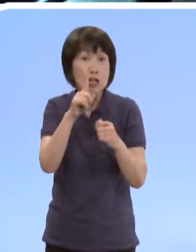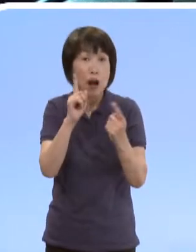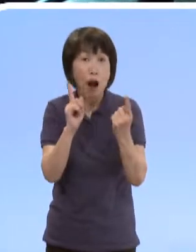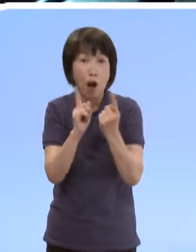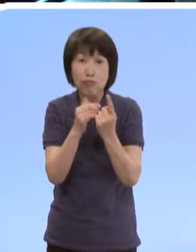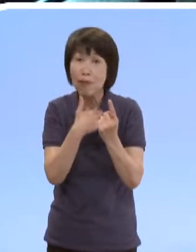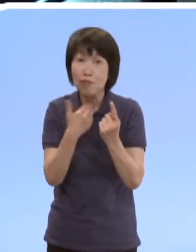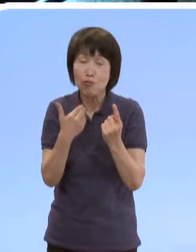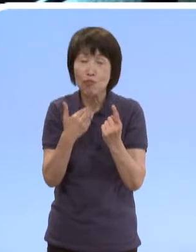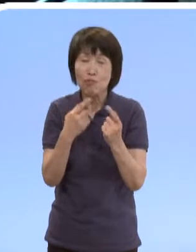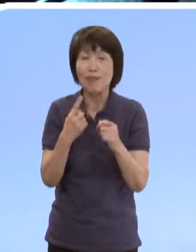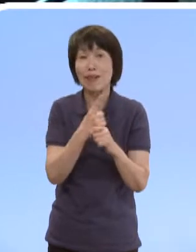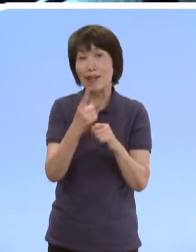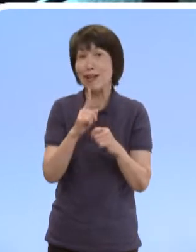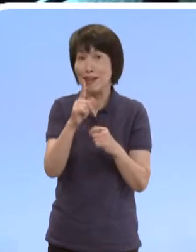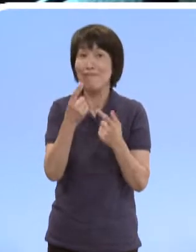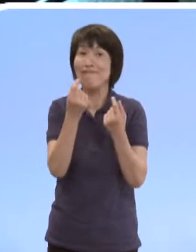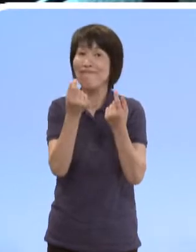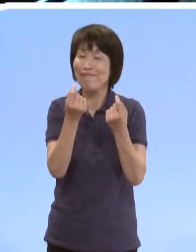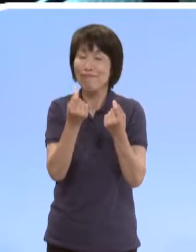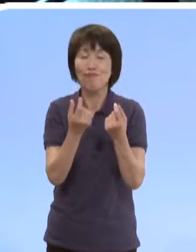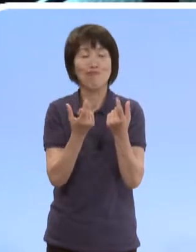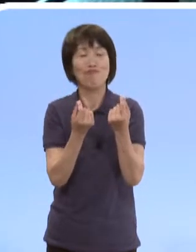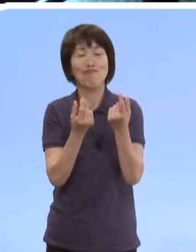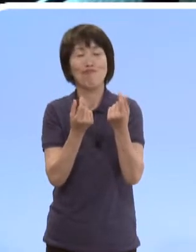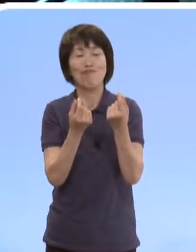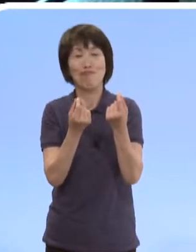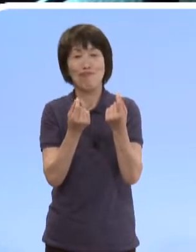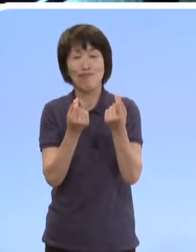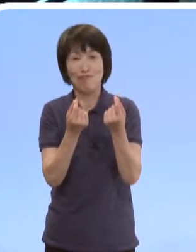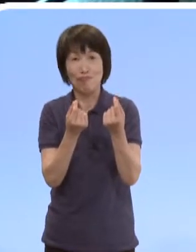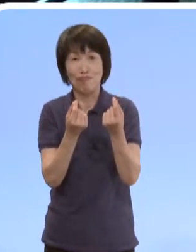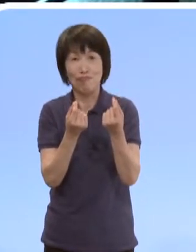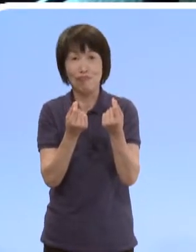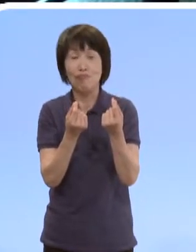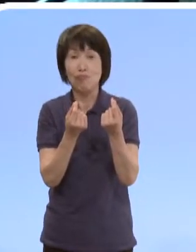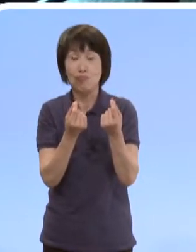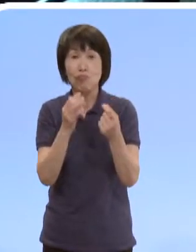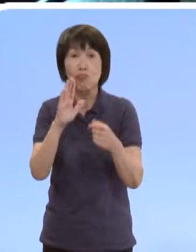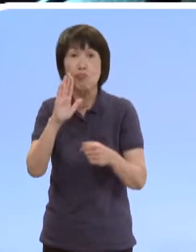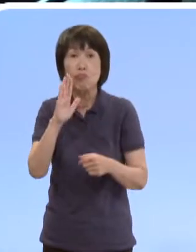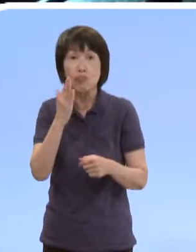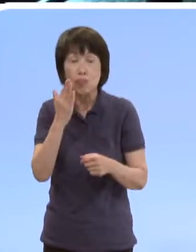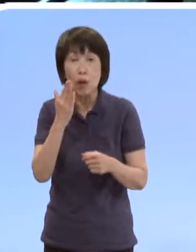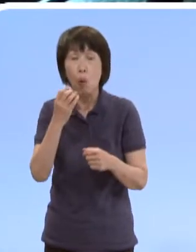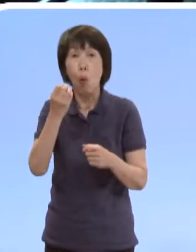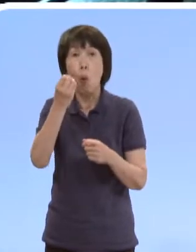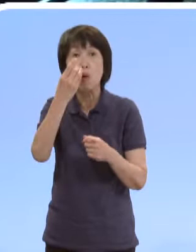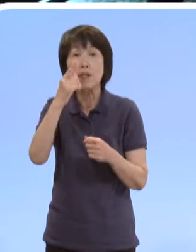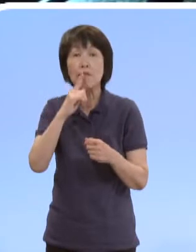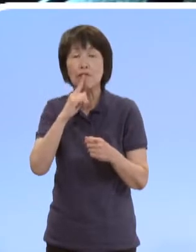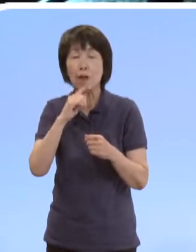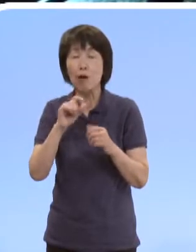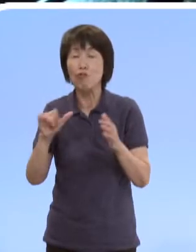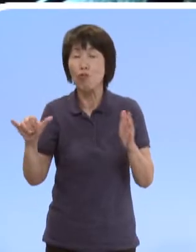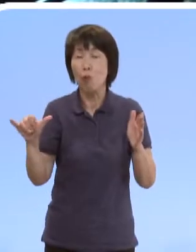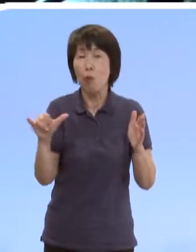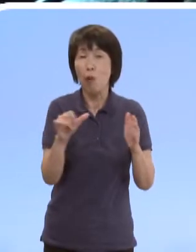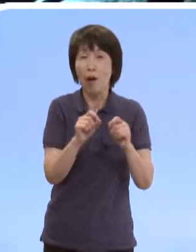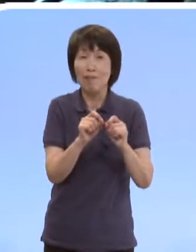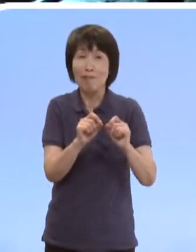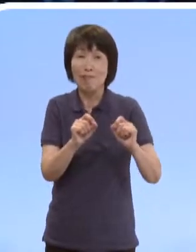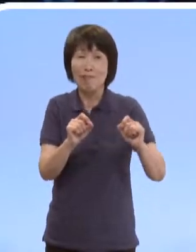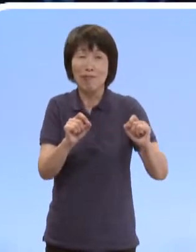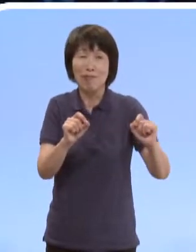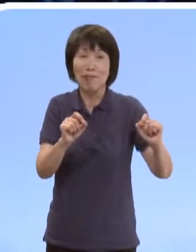回会えますか。 そりゃ1年に1回でしょ、 はい、1年に1回ですね。そうですそうです。なんですけど星の一生ってめっちゃ